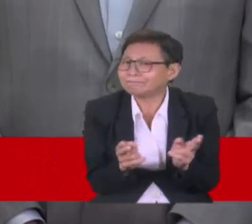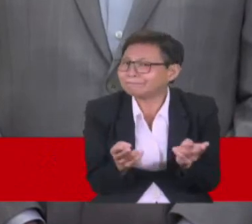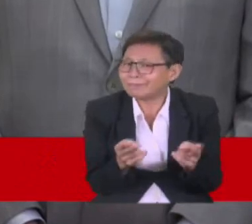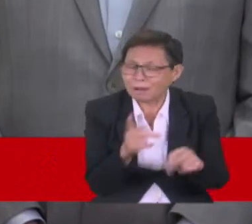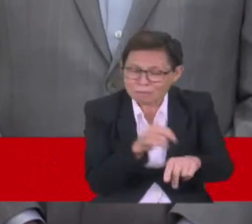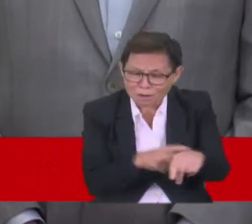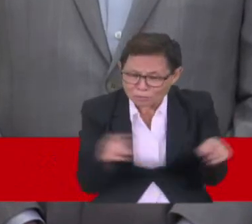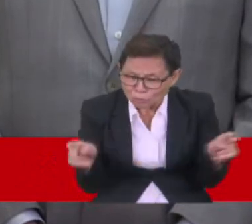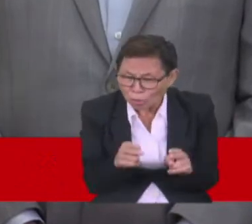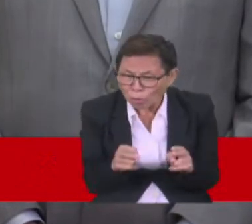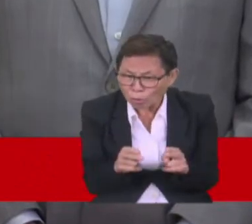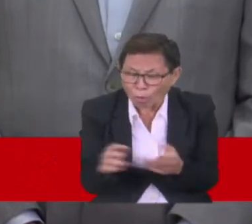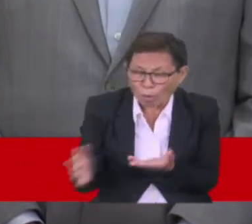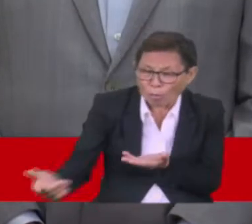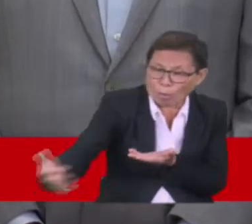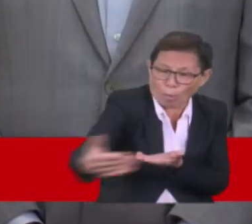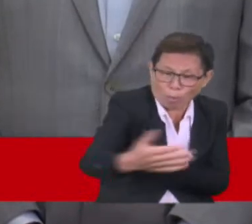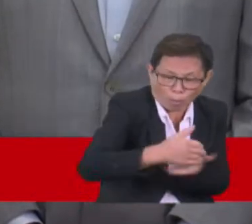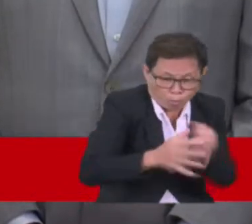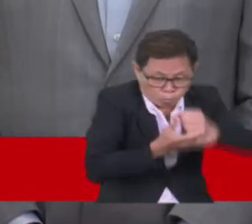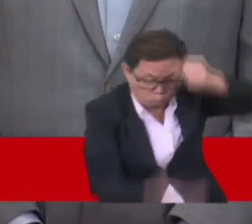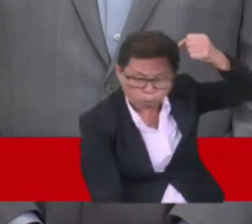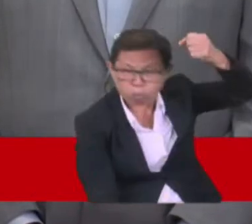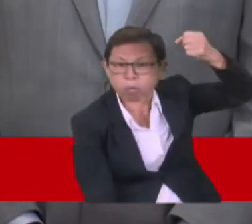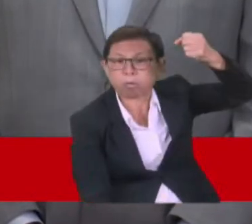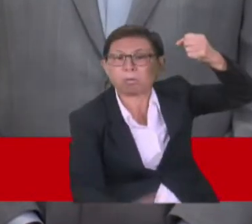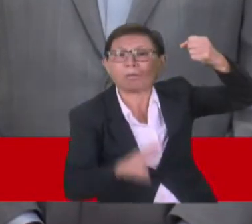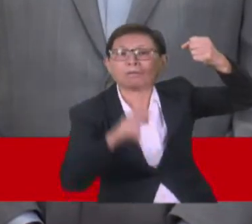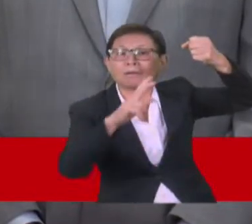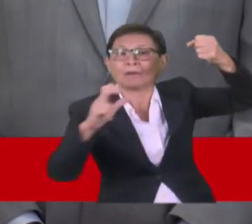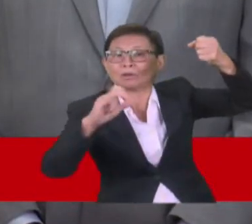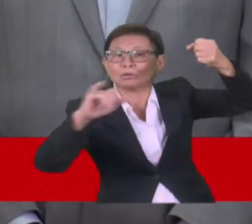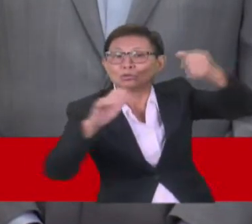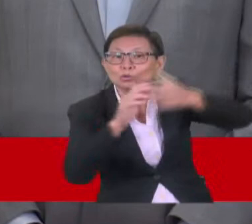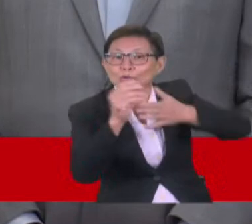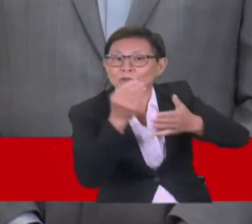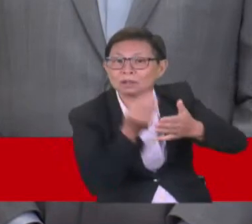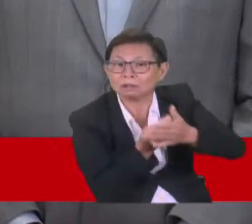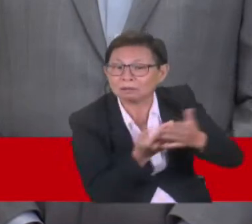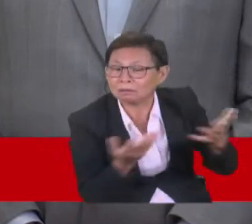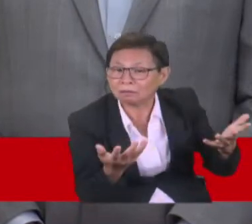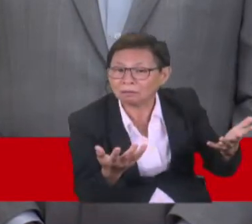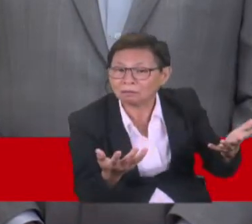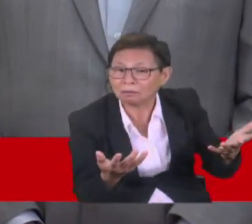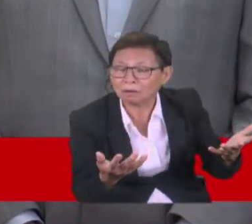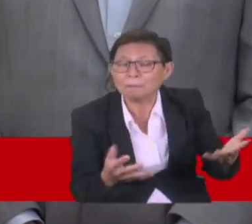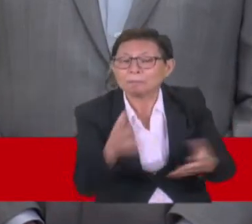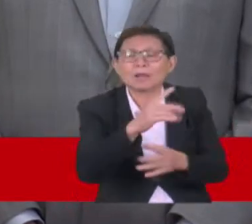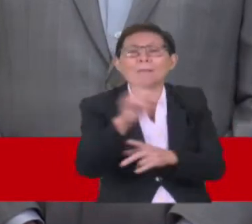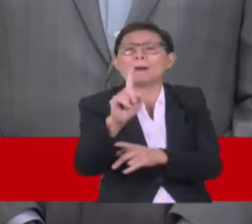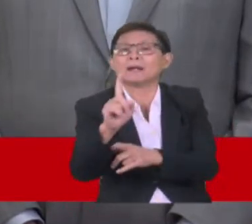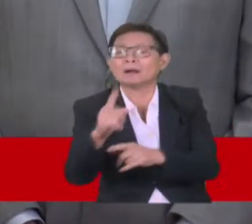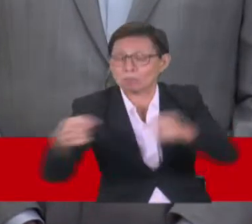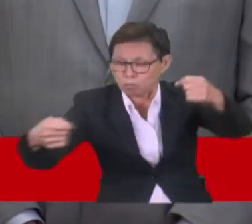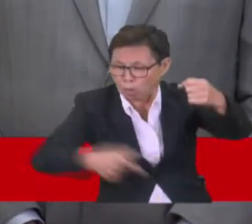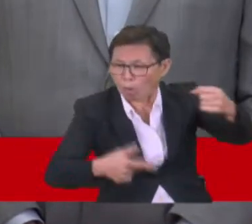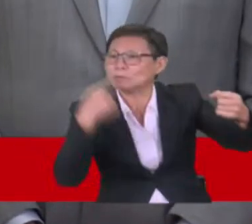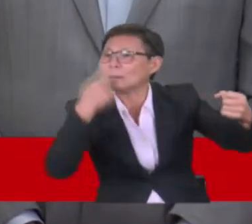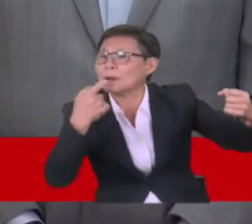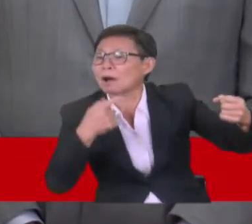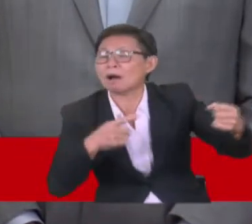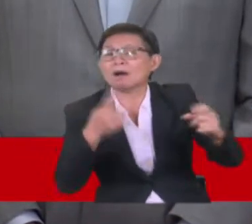boleh mengumpul uang sebegitu banyak dari sumber mana Dan kepada siapa itu